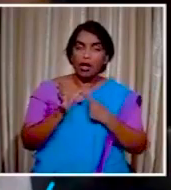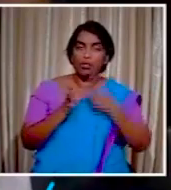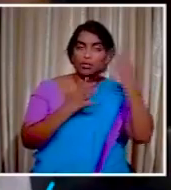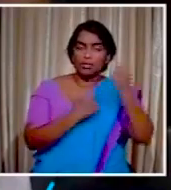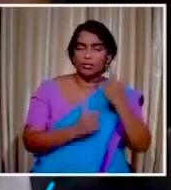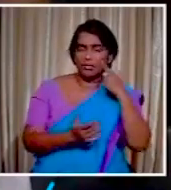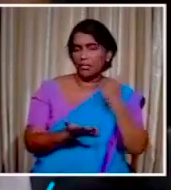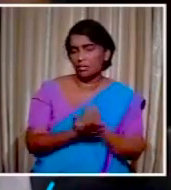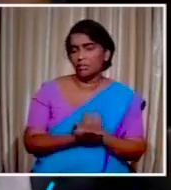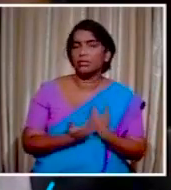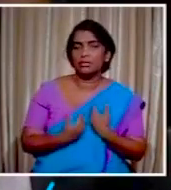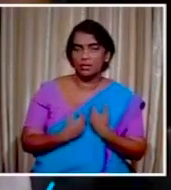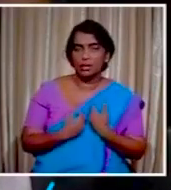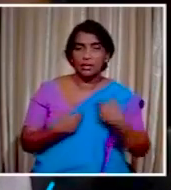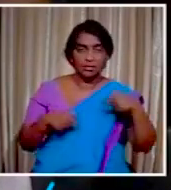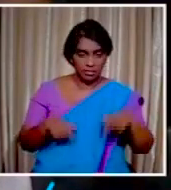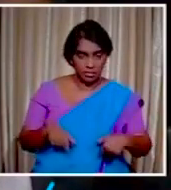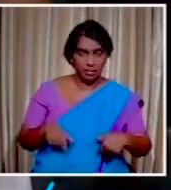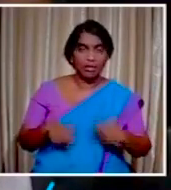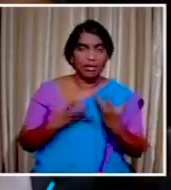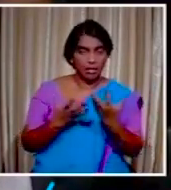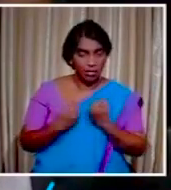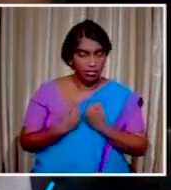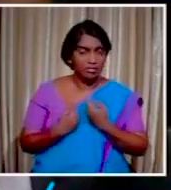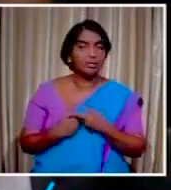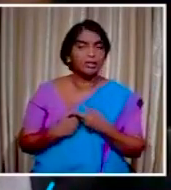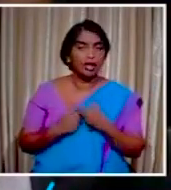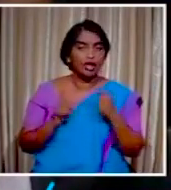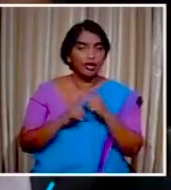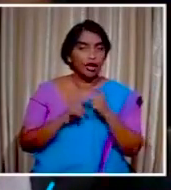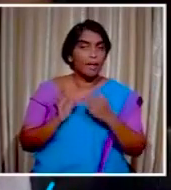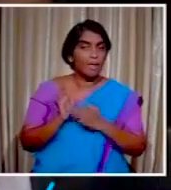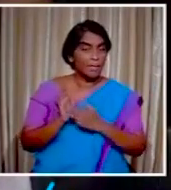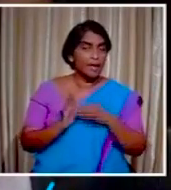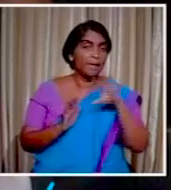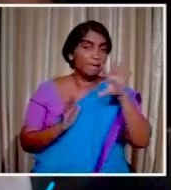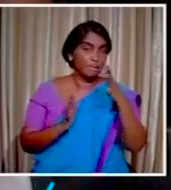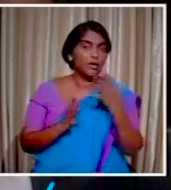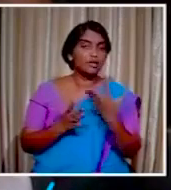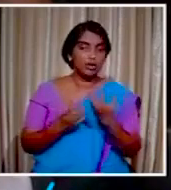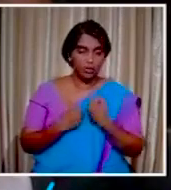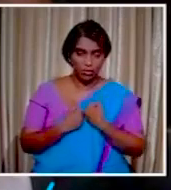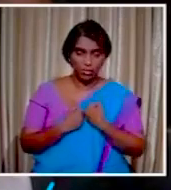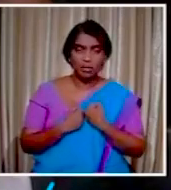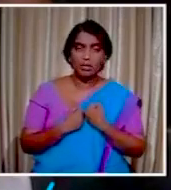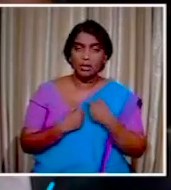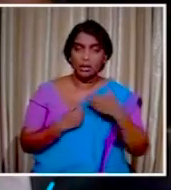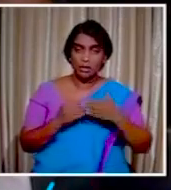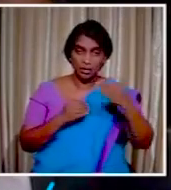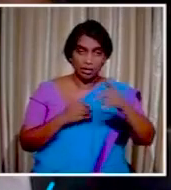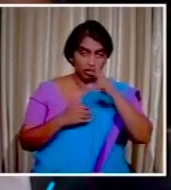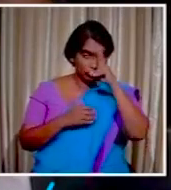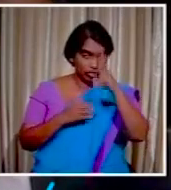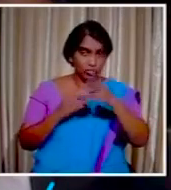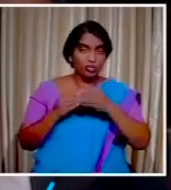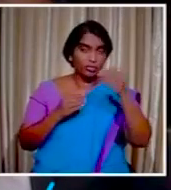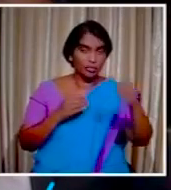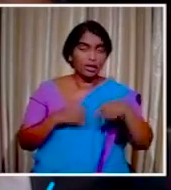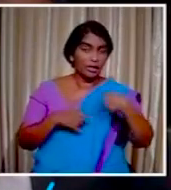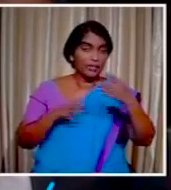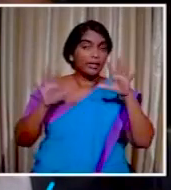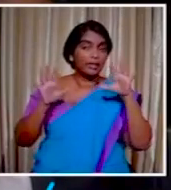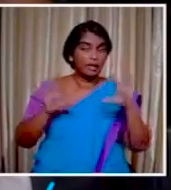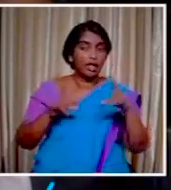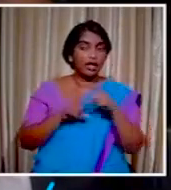එක. දැන් මේ මාසෙත් අපිට අවශ්‍යතාවය ඩොලර් මිලියන 500ක් අවශ්‍යයි. මේ ඉදිරි සති දෙකට පමණක් දවස් 10කට